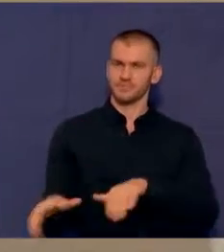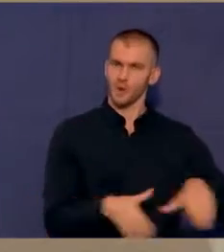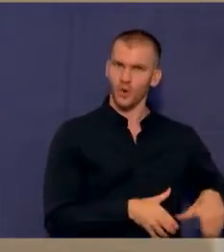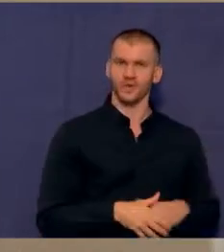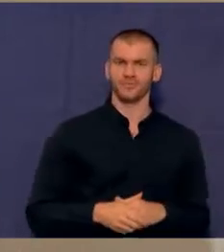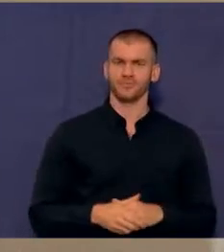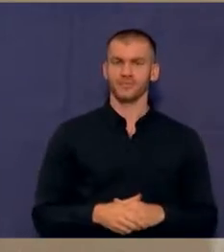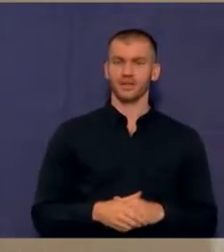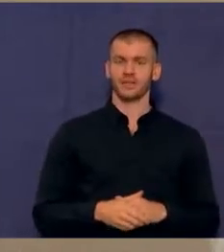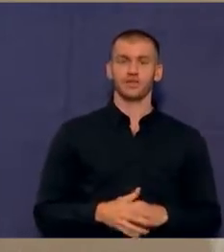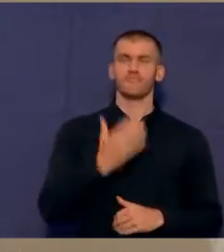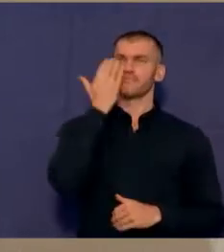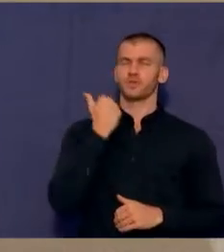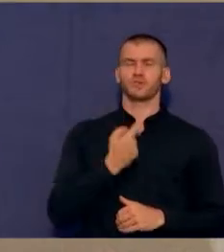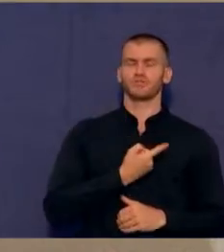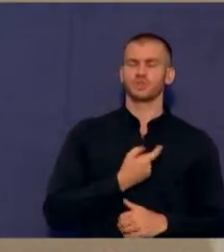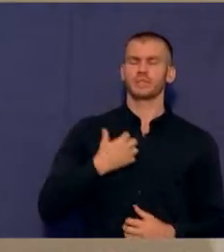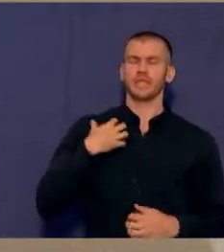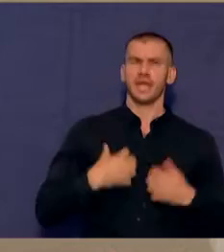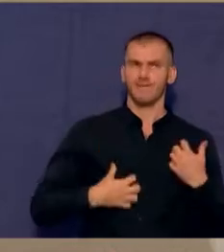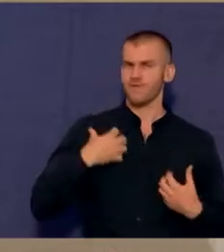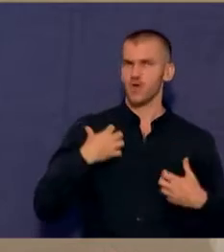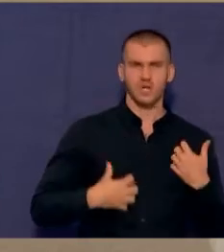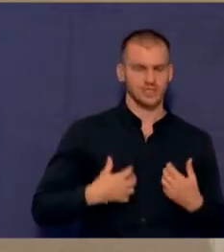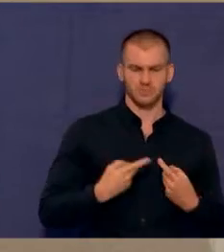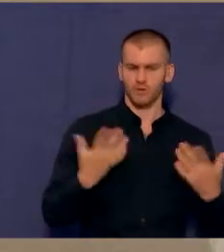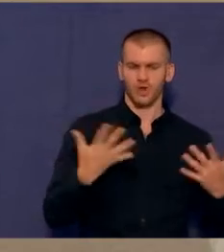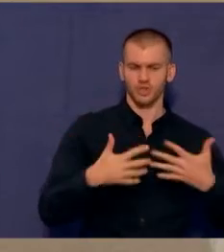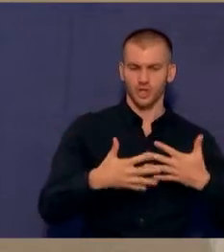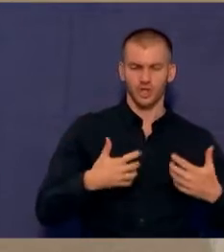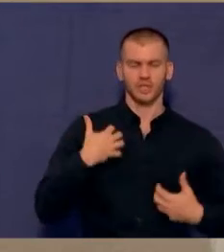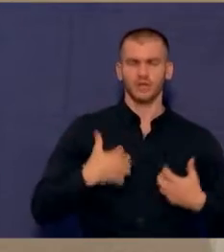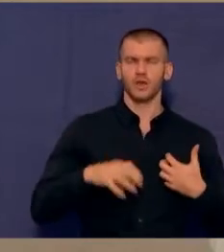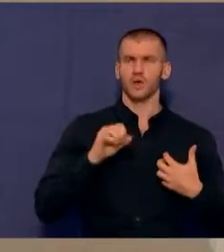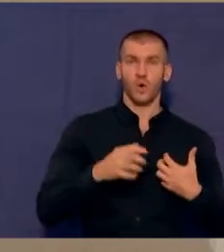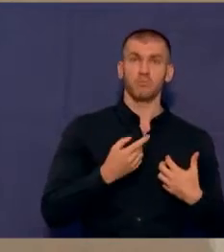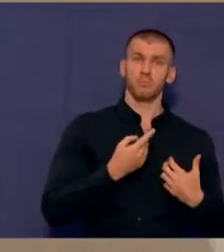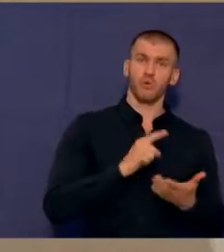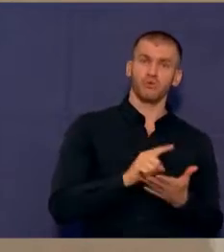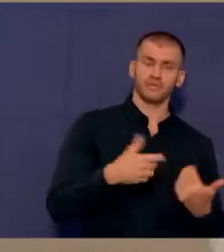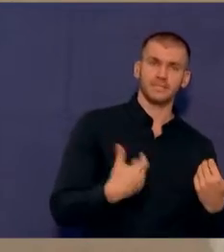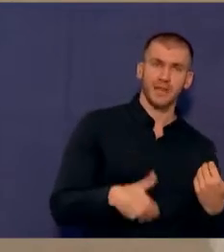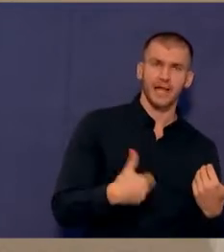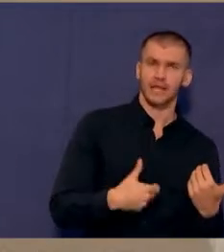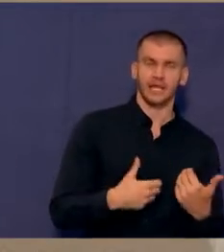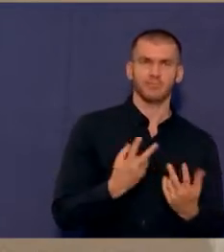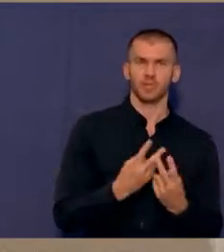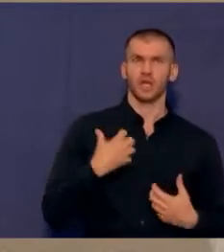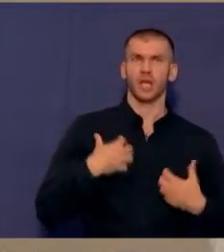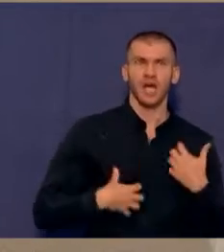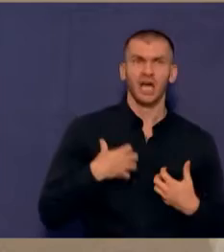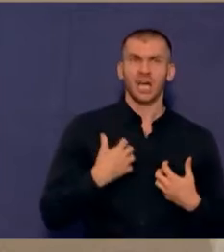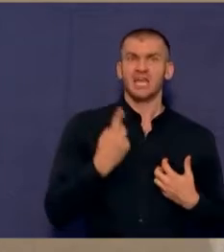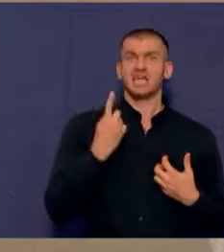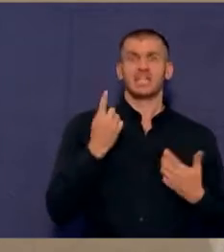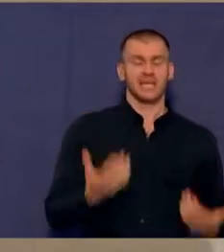jag var så otroligt nervös tidigare för allt jag skulle göra. Och det blir ju väldigt jobbigt om man giggar en del och man liksom är hela tiden ett nervrak en hel